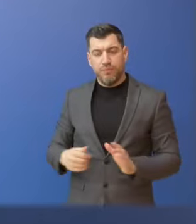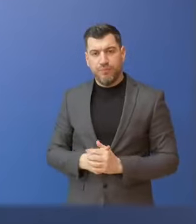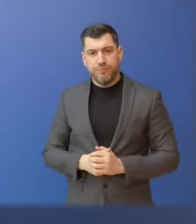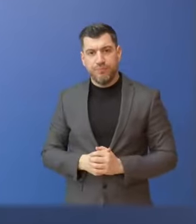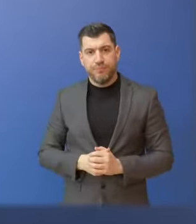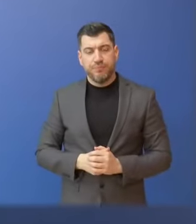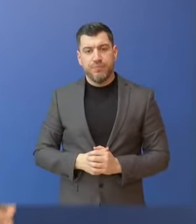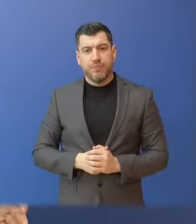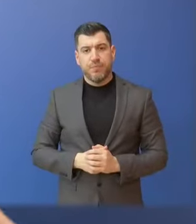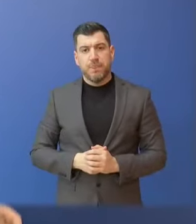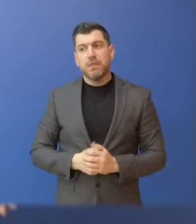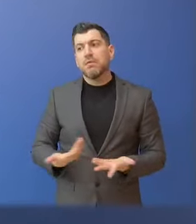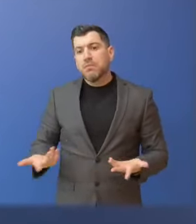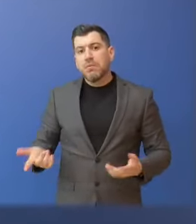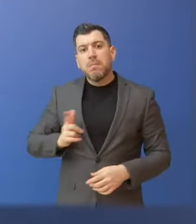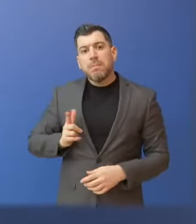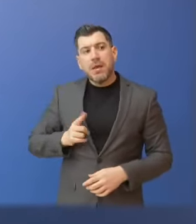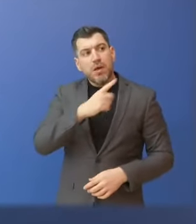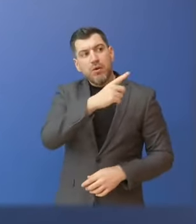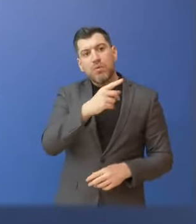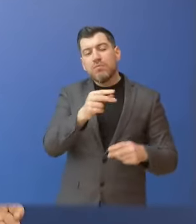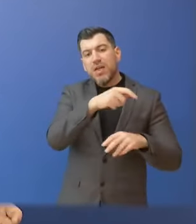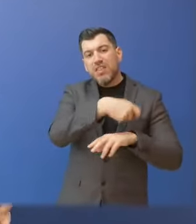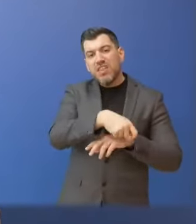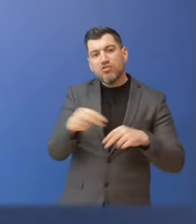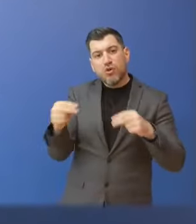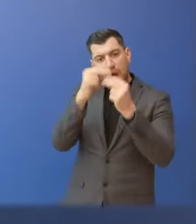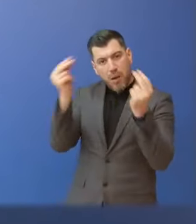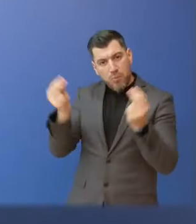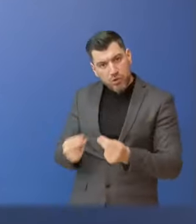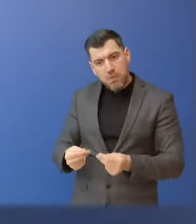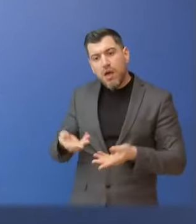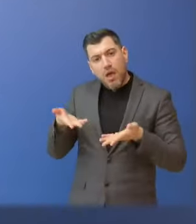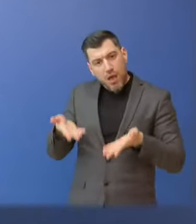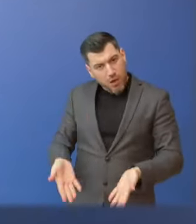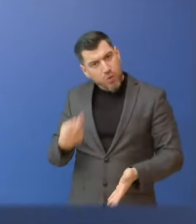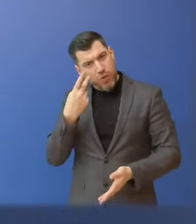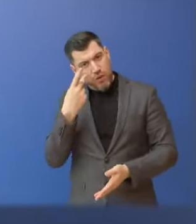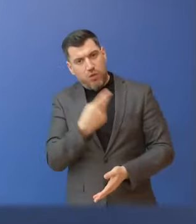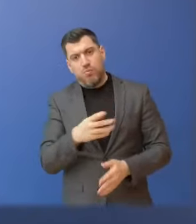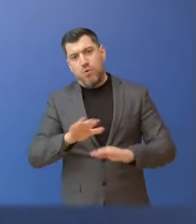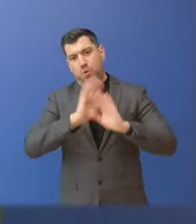μπορεί να έχει περιμένουμε τα πορίσματα της δικαιοσύνης εδώ θα είμαστε να τα σχολιάσουμε